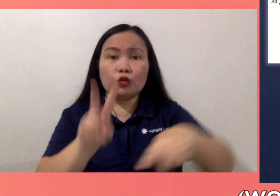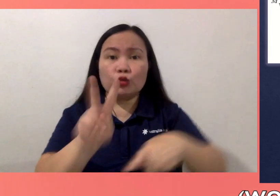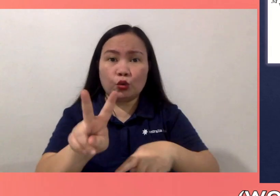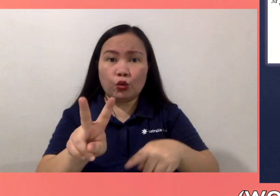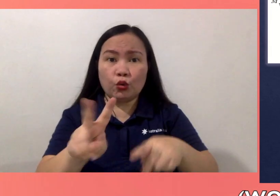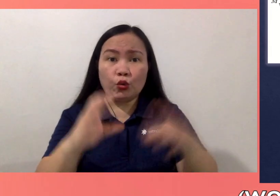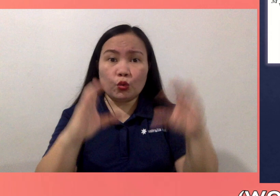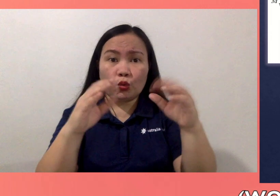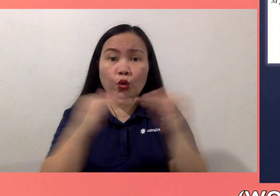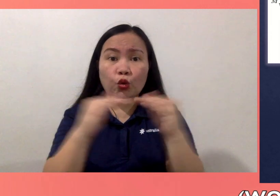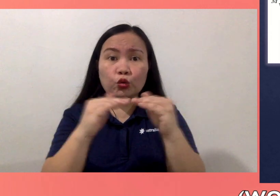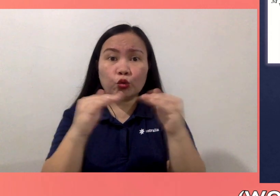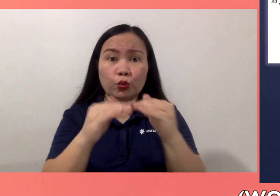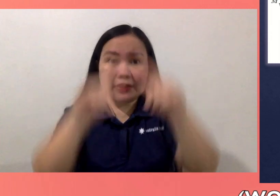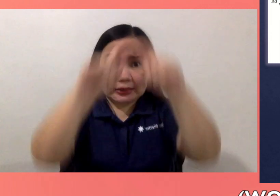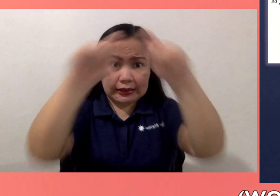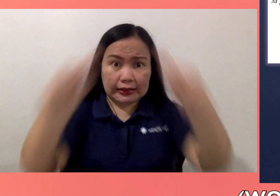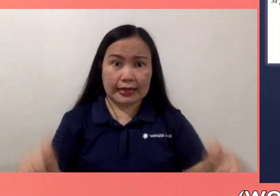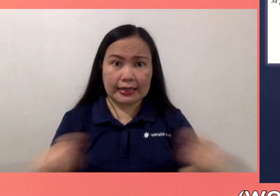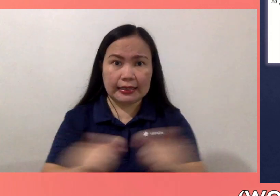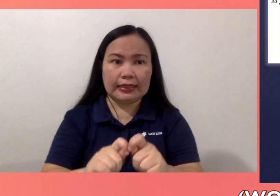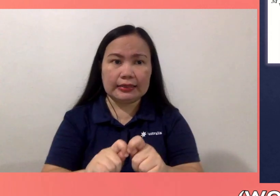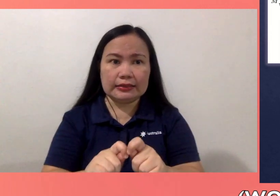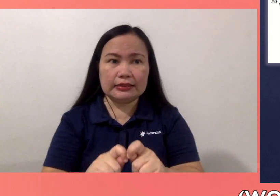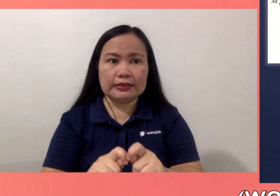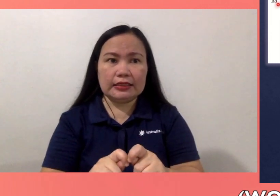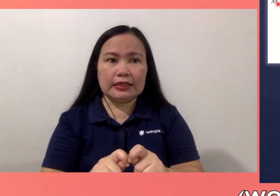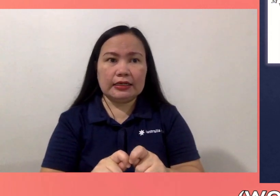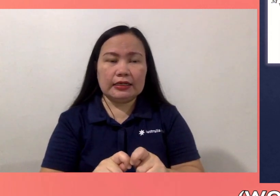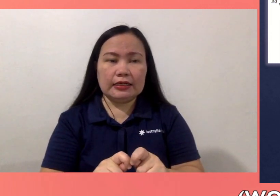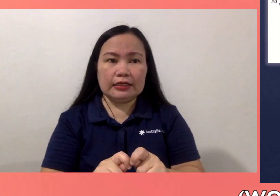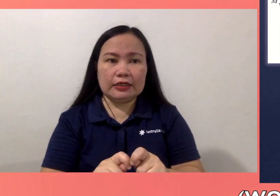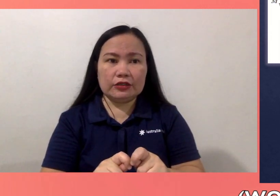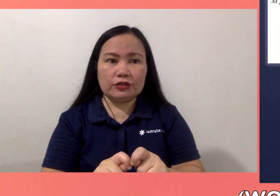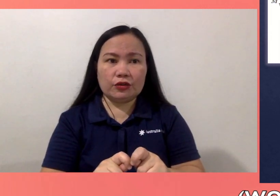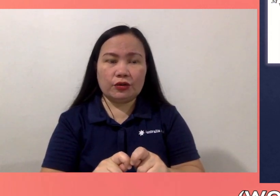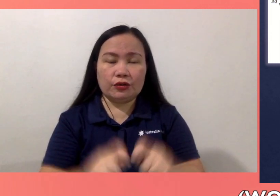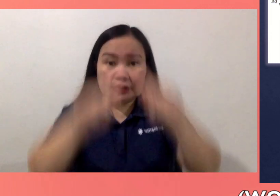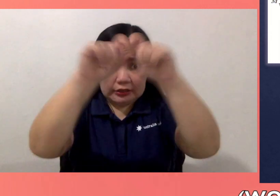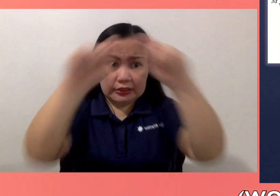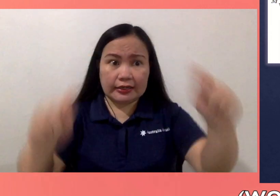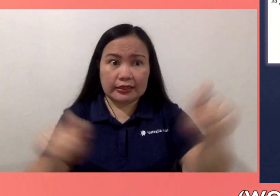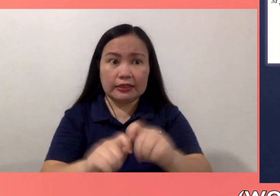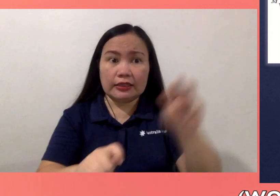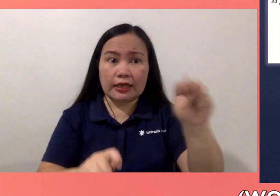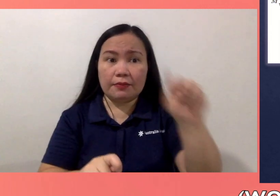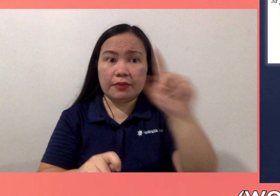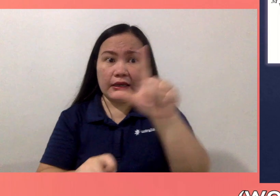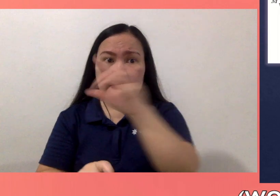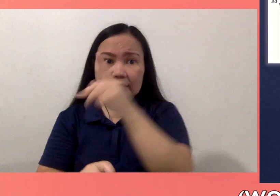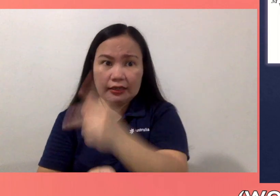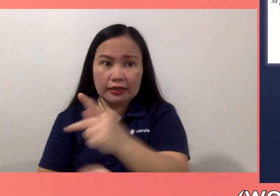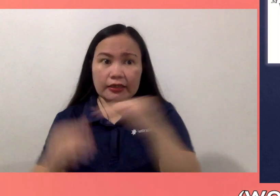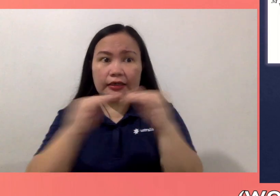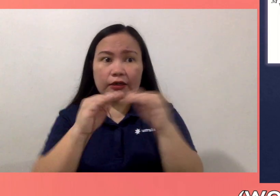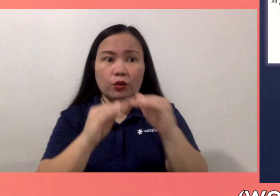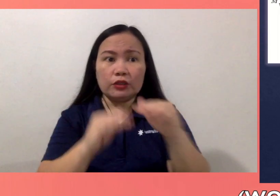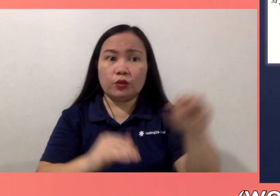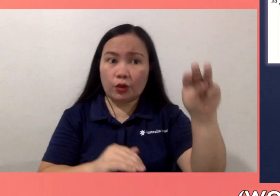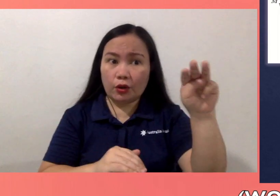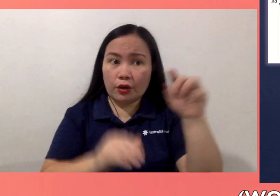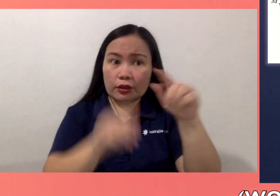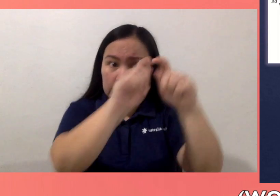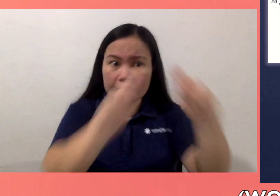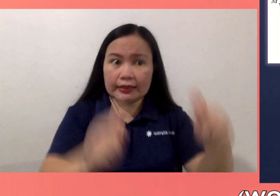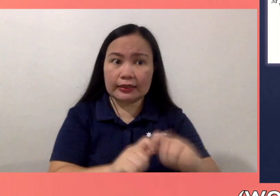congruent triangles. So, itong triangles na to, equal sa triangles na to. So, yung nandito, yung angle na to,